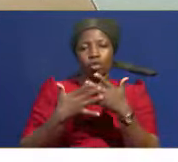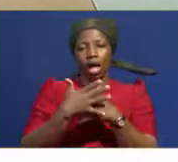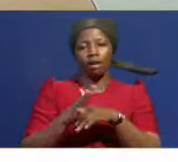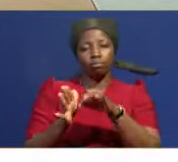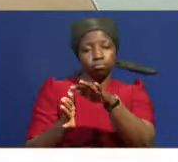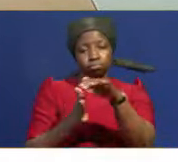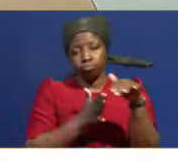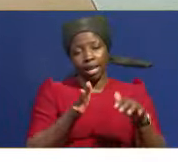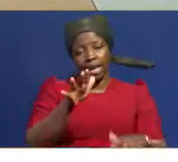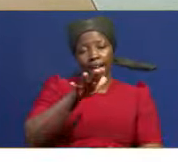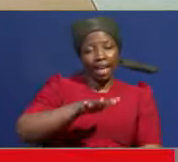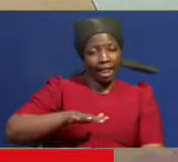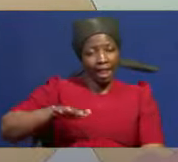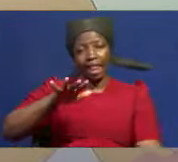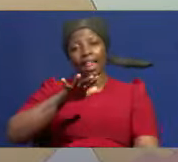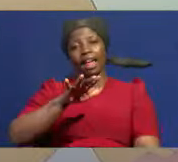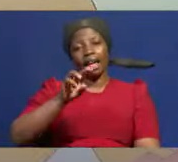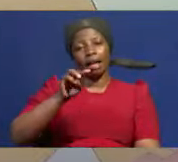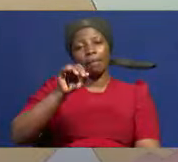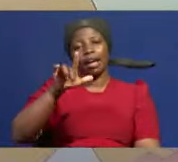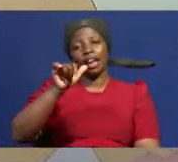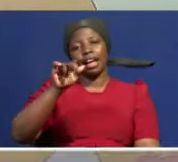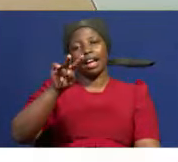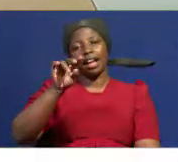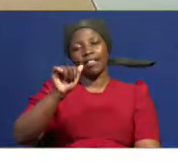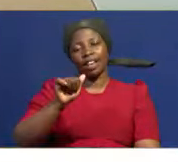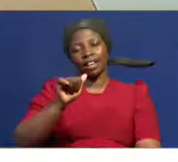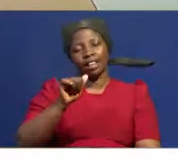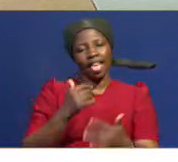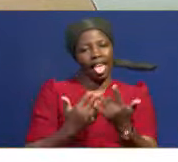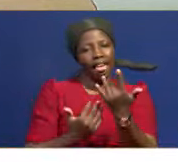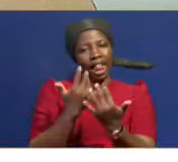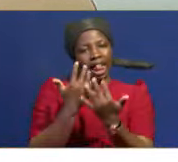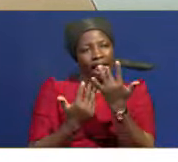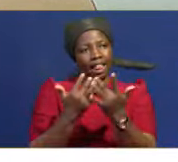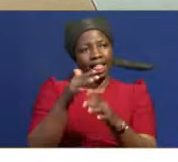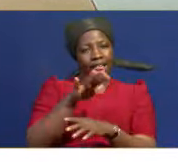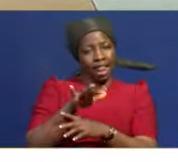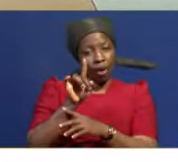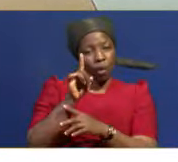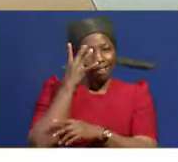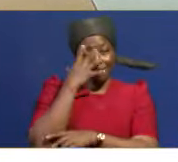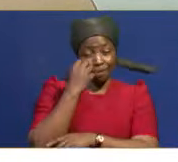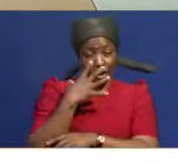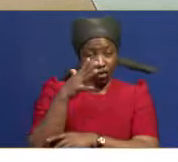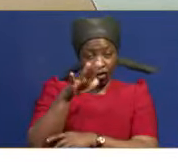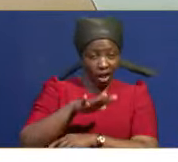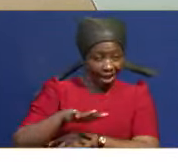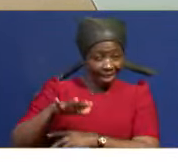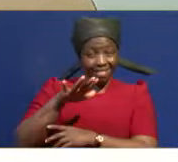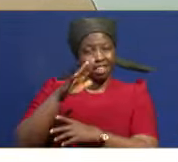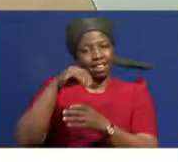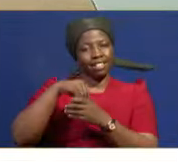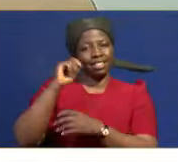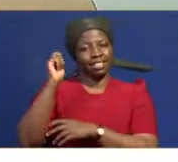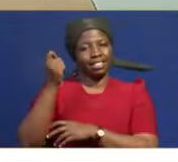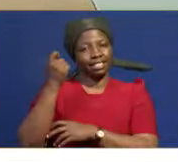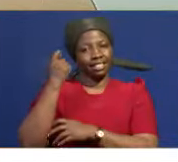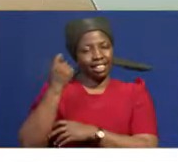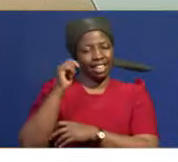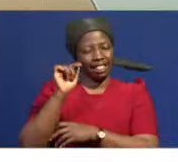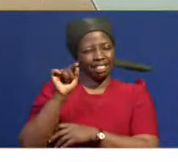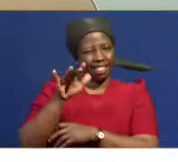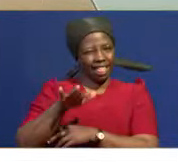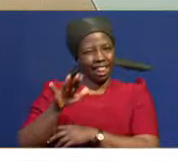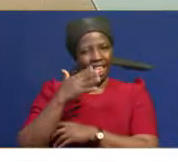Eneo la Marafa Hell's Kitchen ni mojawapo ya mandhari ya kuvutia zaidi katika pwani ya Kenya. Eneo hilo liko karibu na mji wenye shughuli nyingi